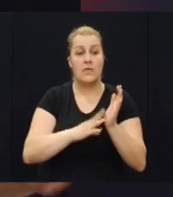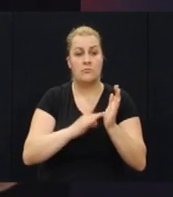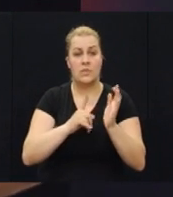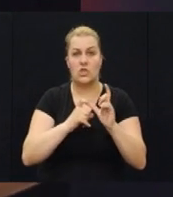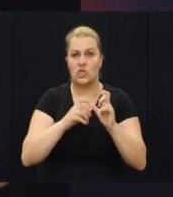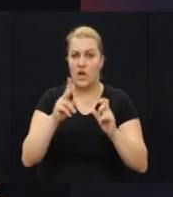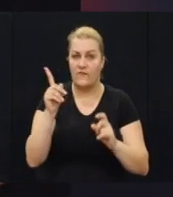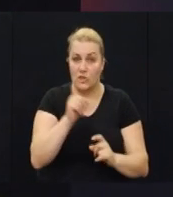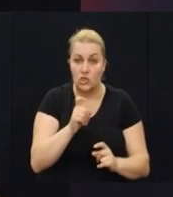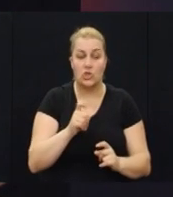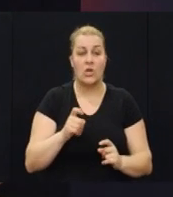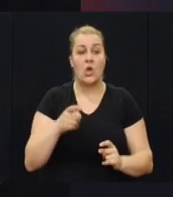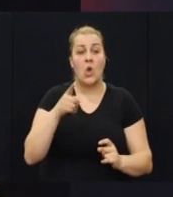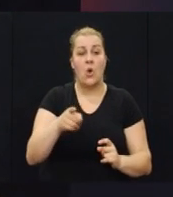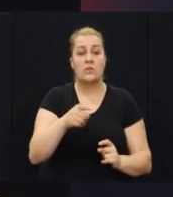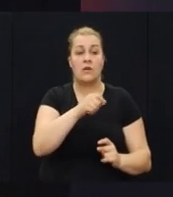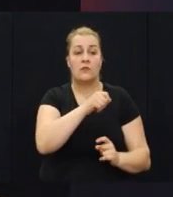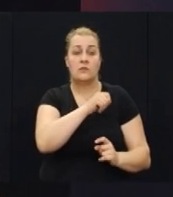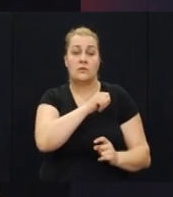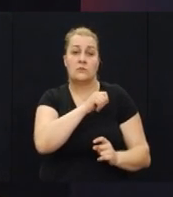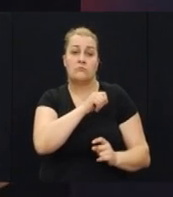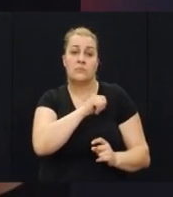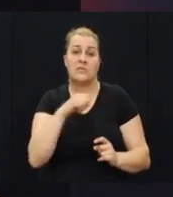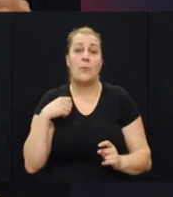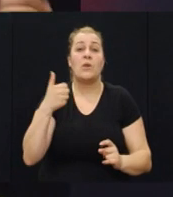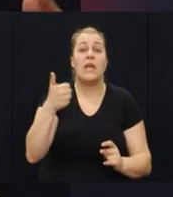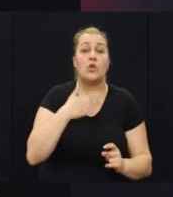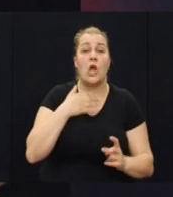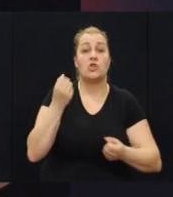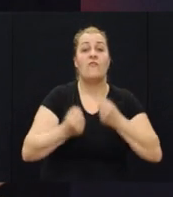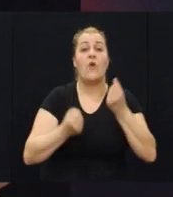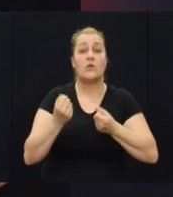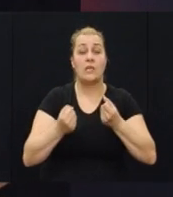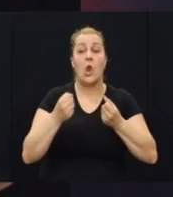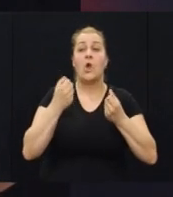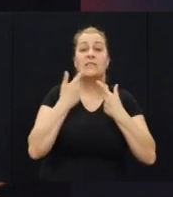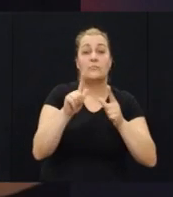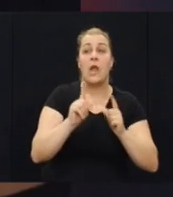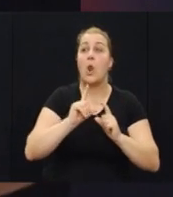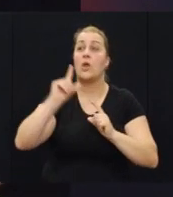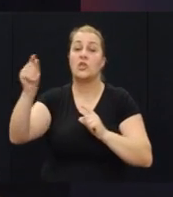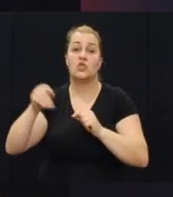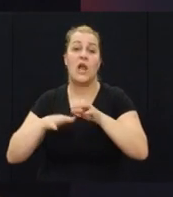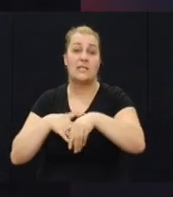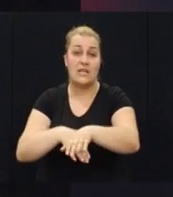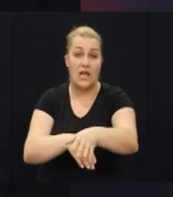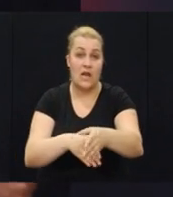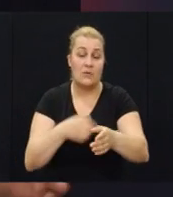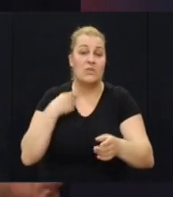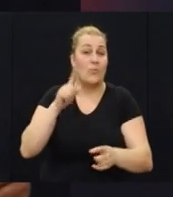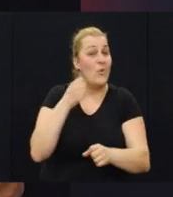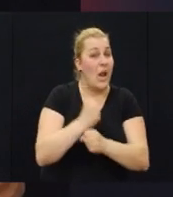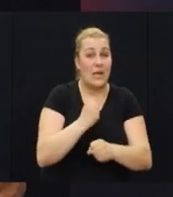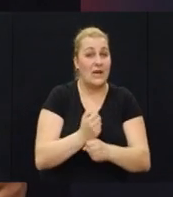kojem je samo naš naših jedno vozilo moglo otići na sahranu jer nismo mogli i mi smo izvršavali svoje